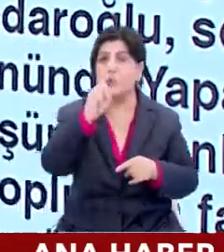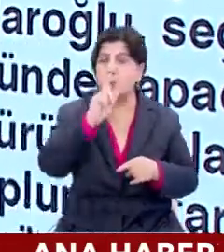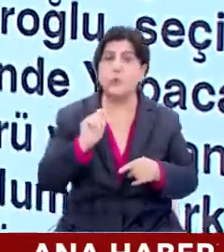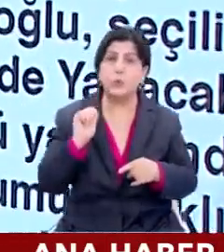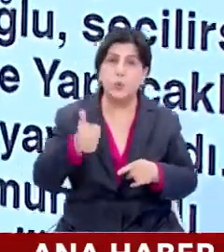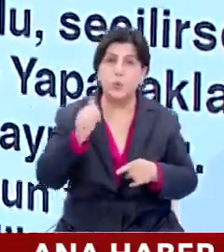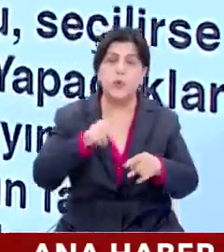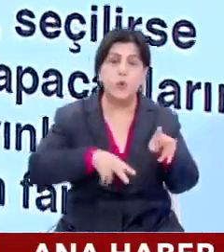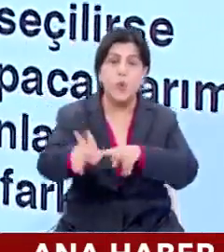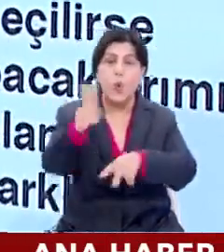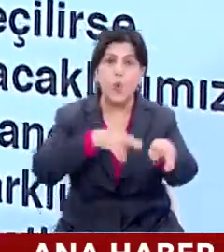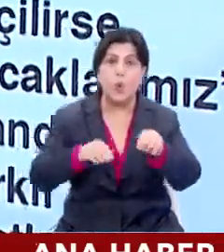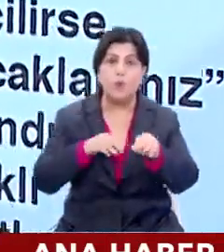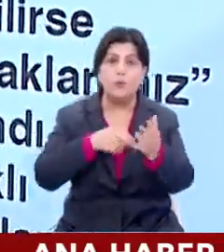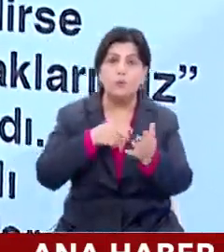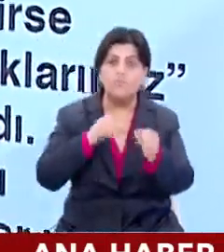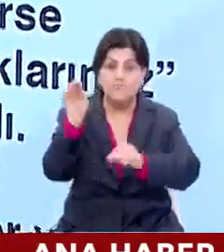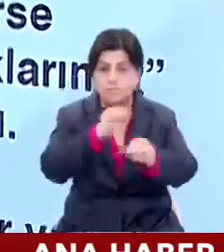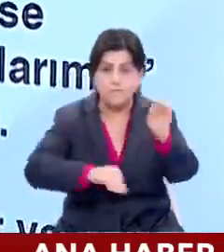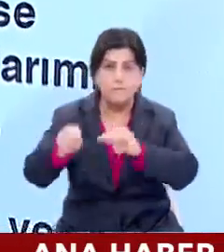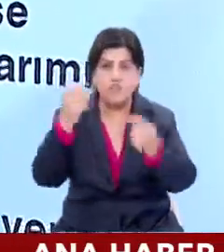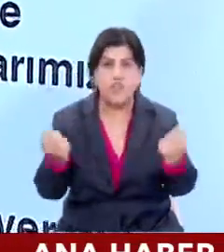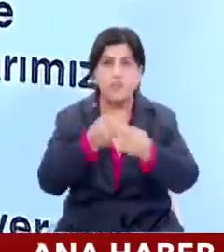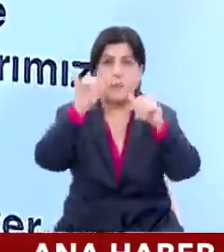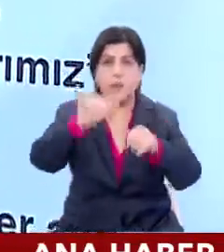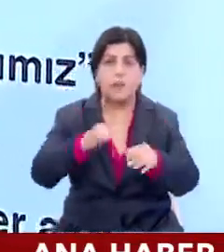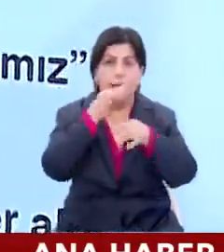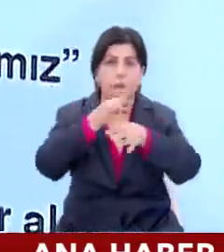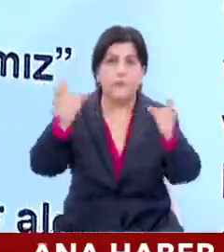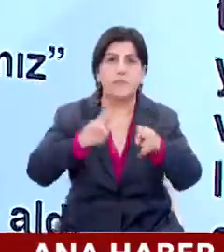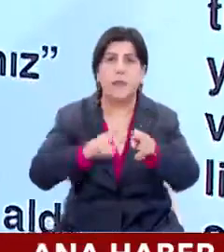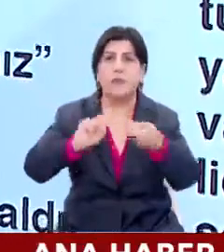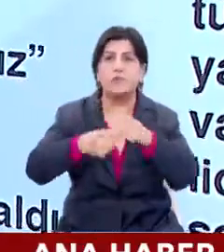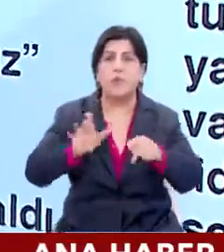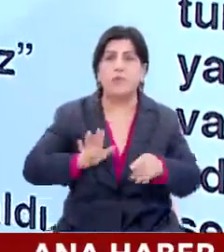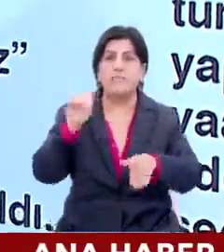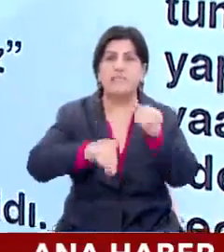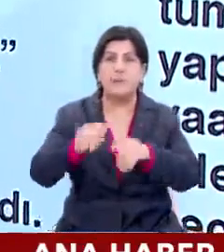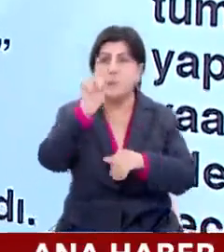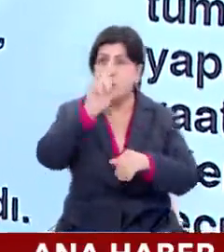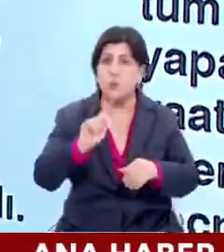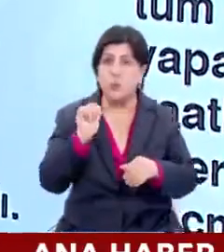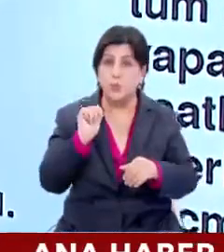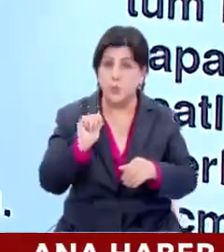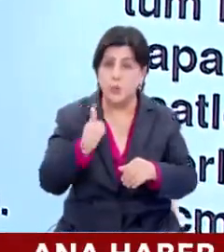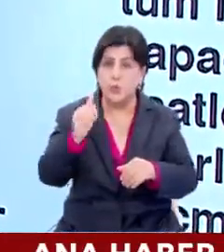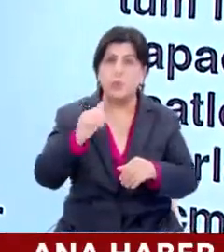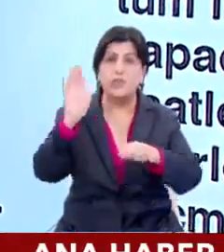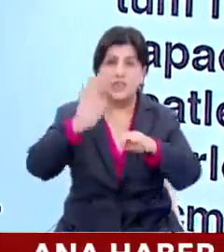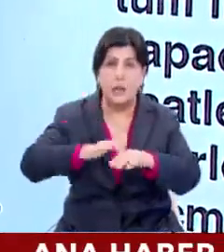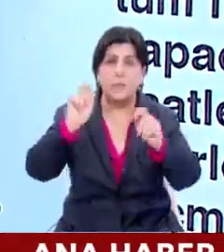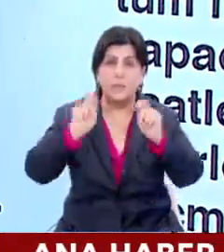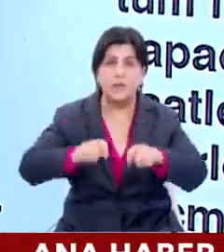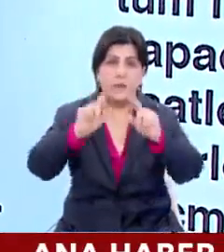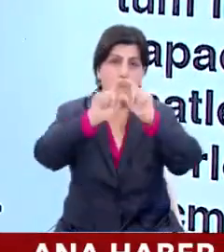yol haritasını duyurdu Değerli seyirciler millet ittifakının cumhurbaşkanı adayı Kemal Kılıçdaroğlu seçilirse ilk 100 günde yapacaklarımız